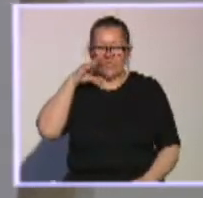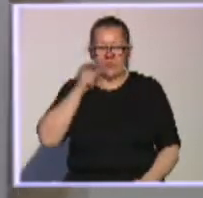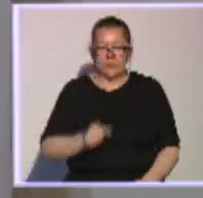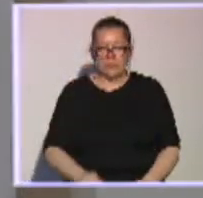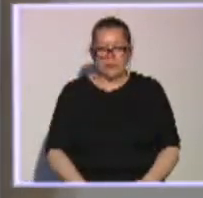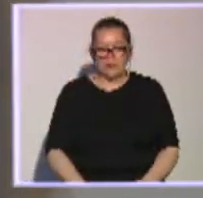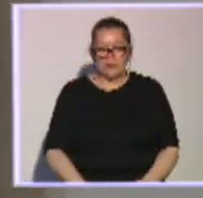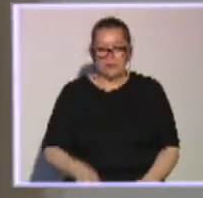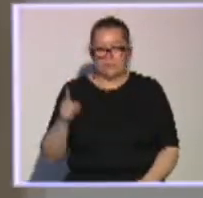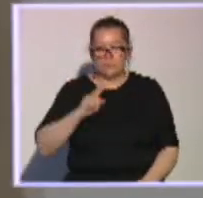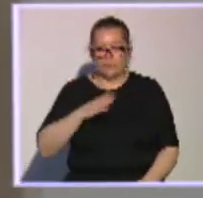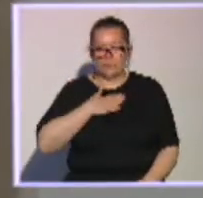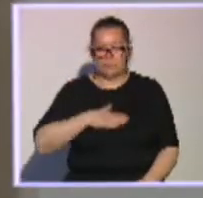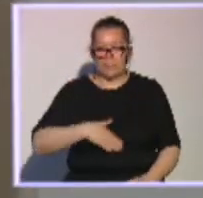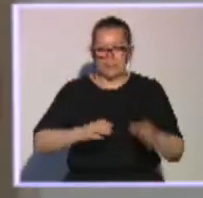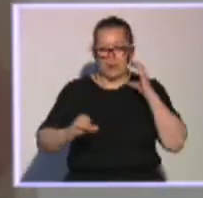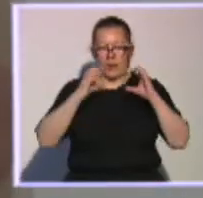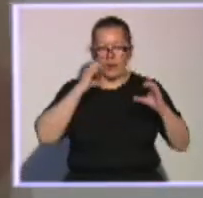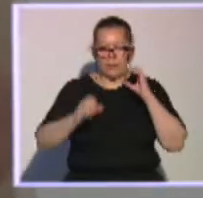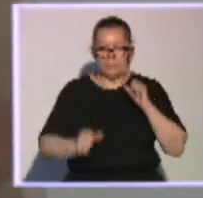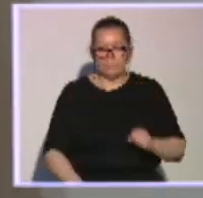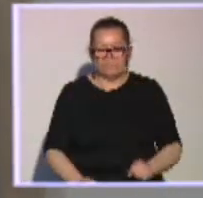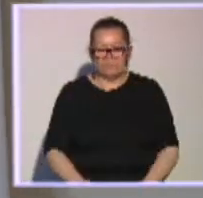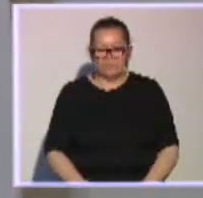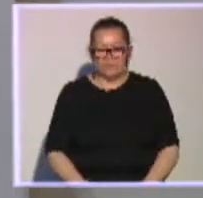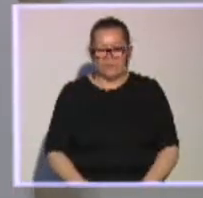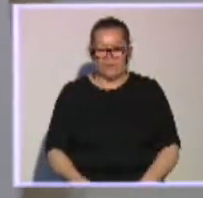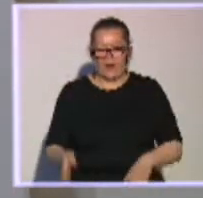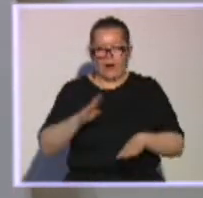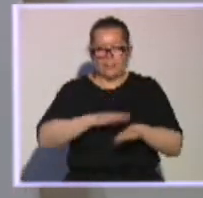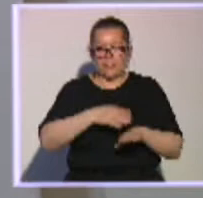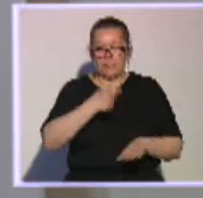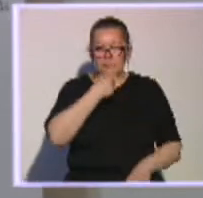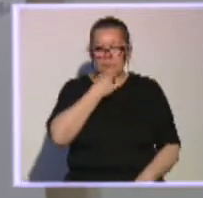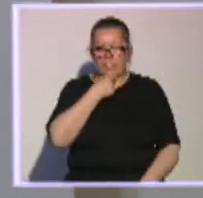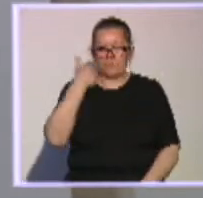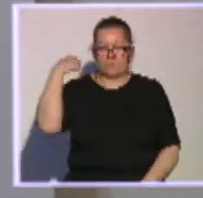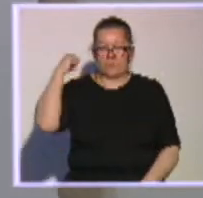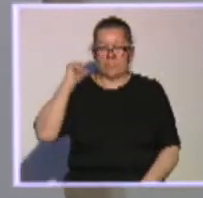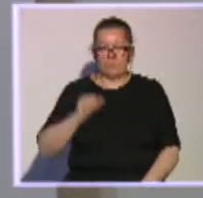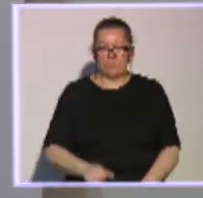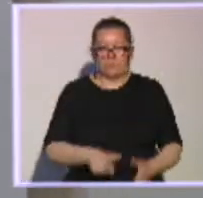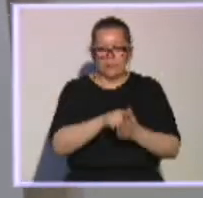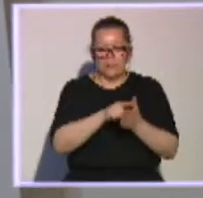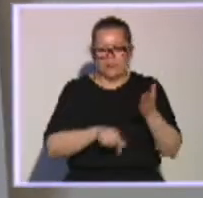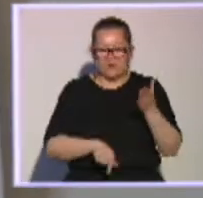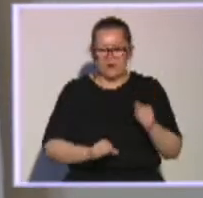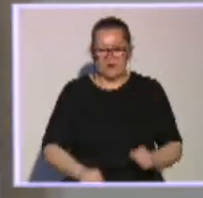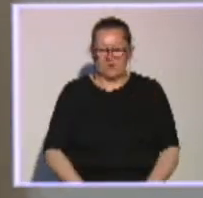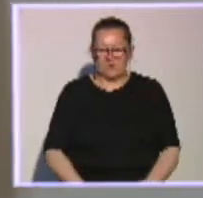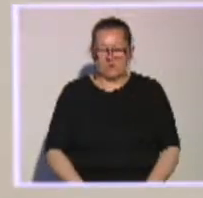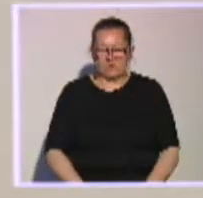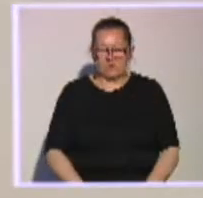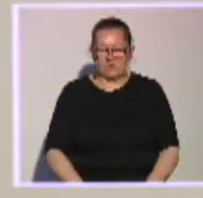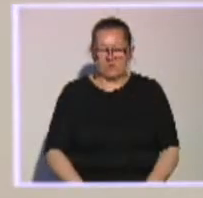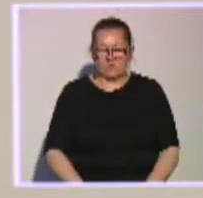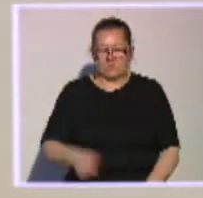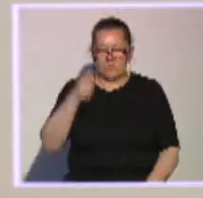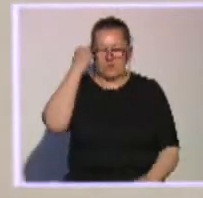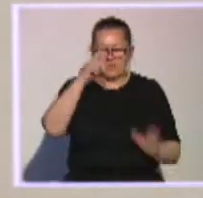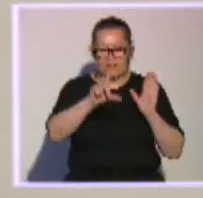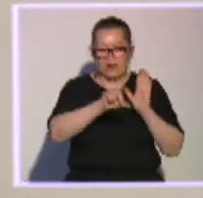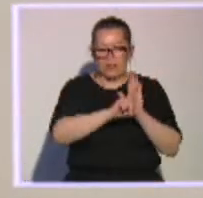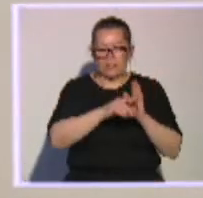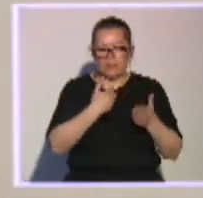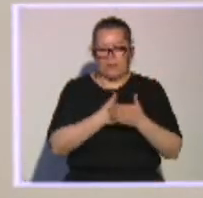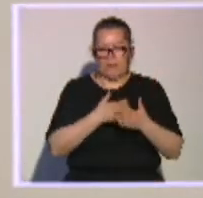Nu s-a dorit o colaborare. Noi am depus anul trecut o adresă prin care solicitam participarea la toate acțiunile din adăpost și